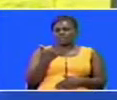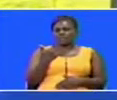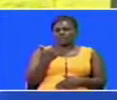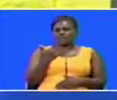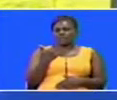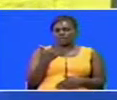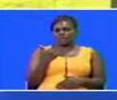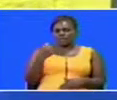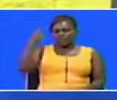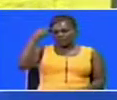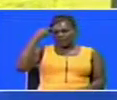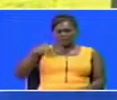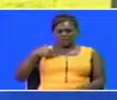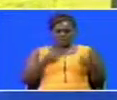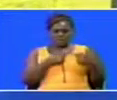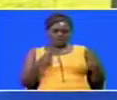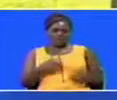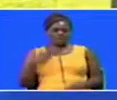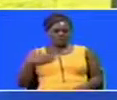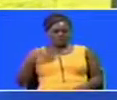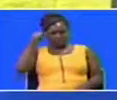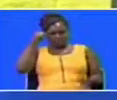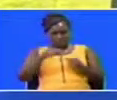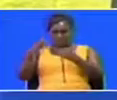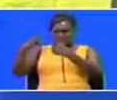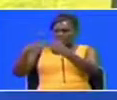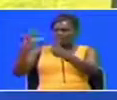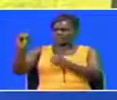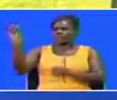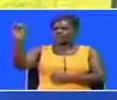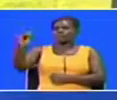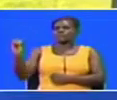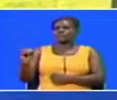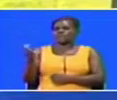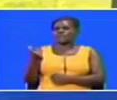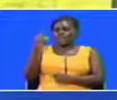put in my mind and my heart 80% about this breaking too.